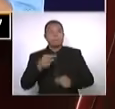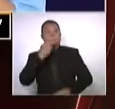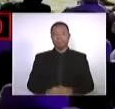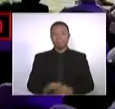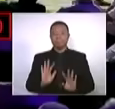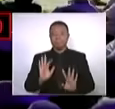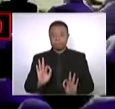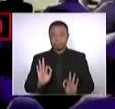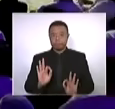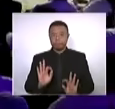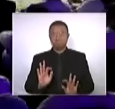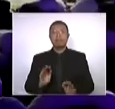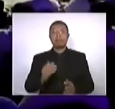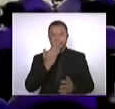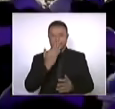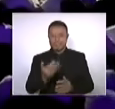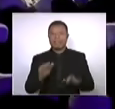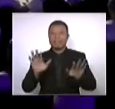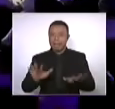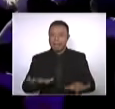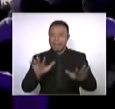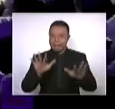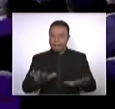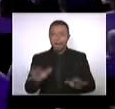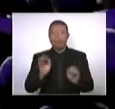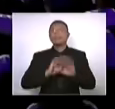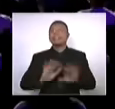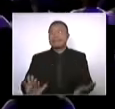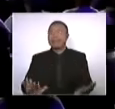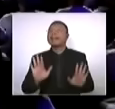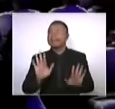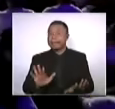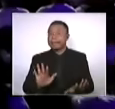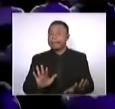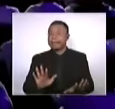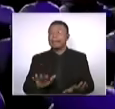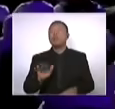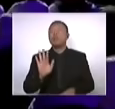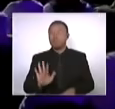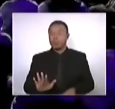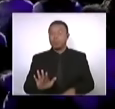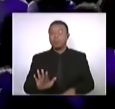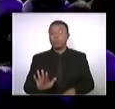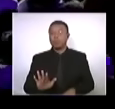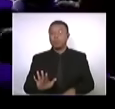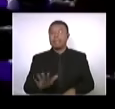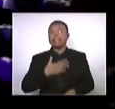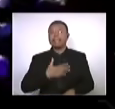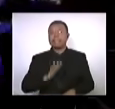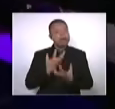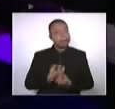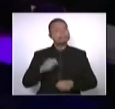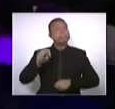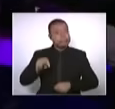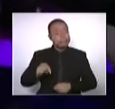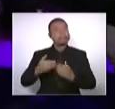lazim nanti bisa misinterpretasi gitu Jadi bukan orang lawan lawan debat kita tuh tidak mengerti gitu loh tapi dia